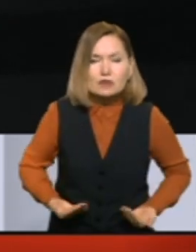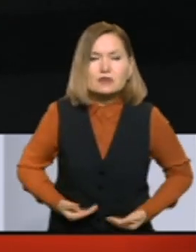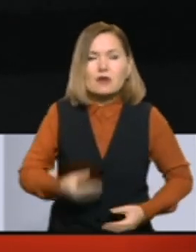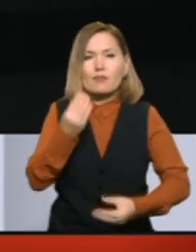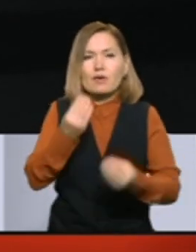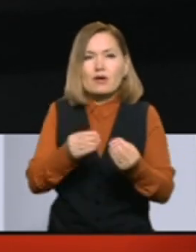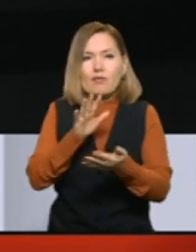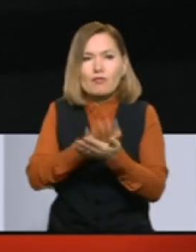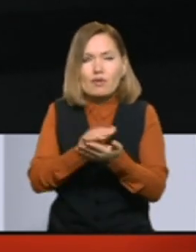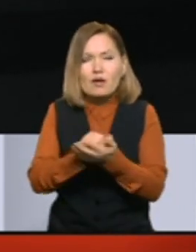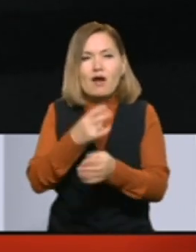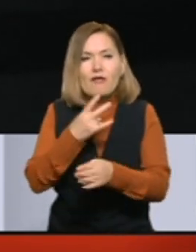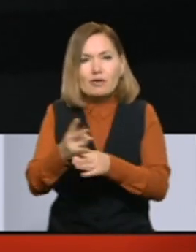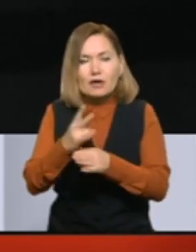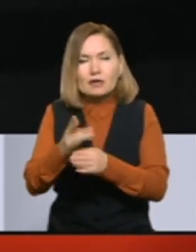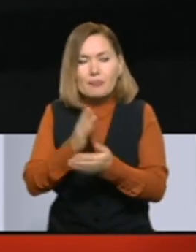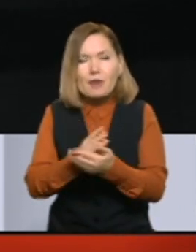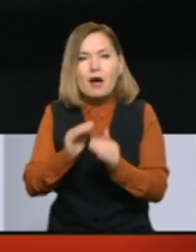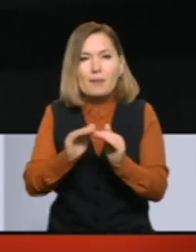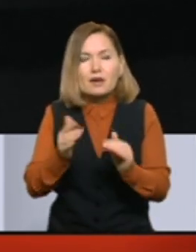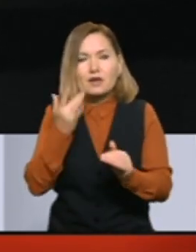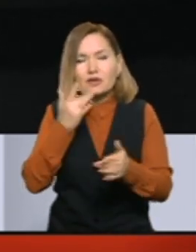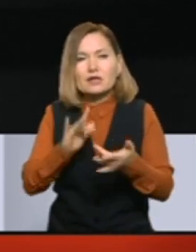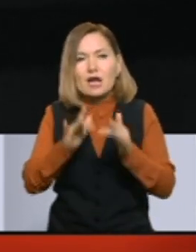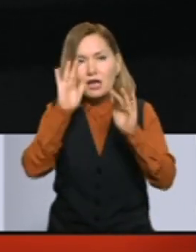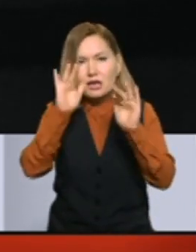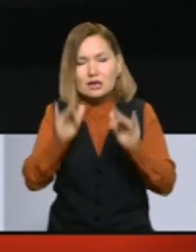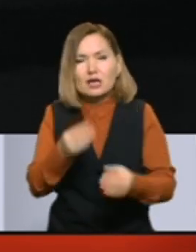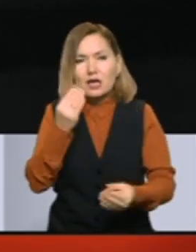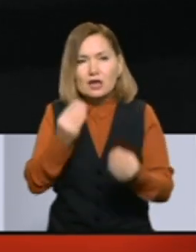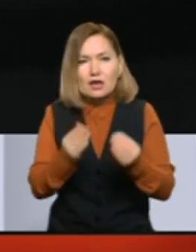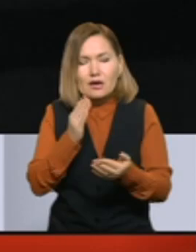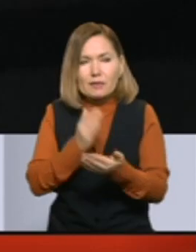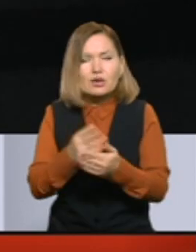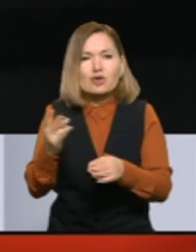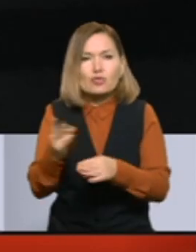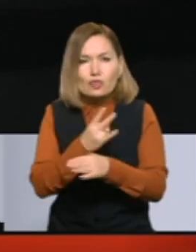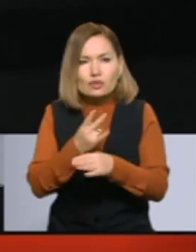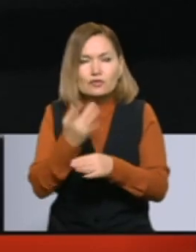тигізеді. Өйткені балалар сол жерден шықпайды. Кейбір жерде түрмен отыратын орындар бар.